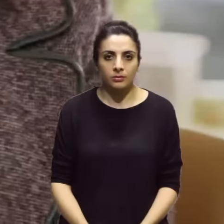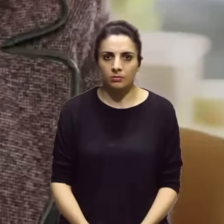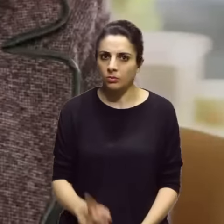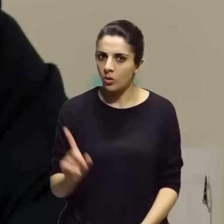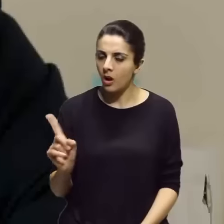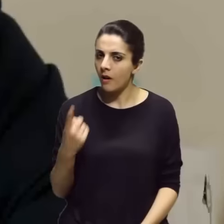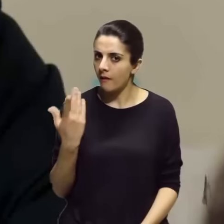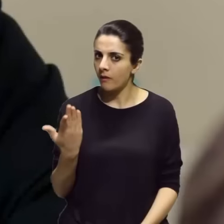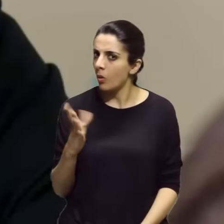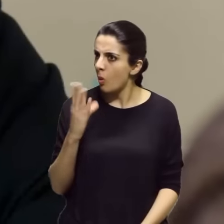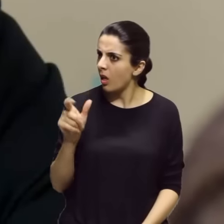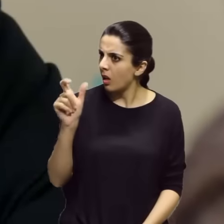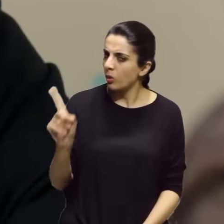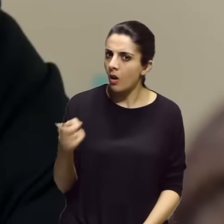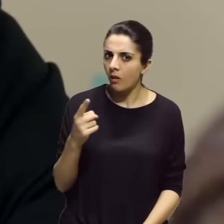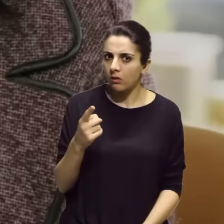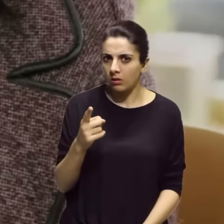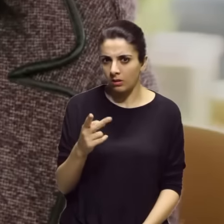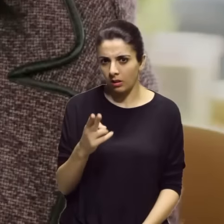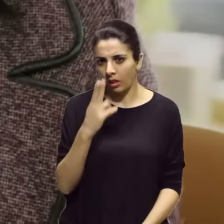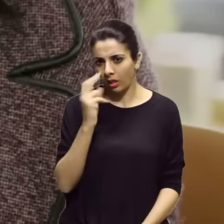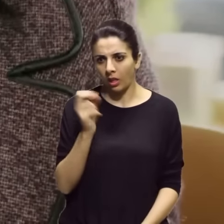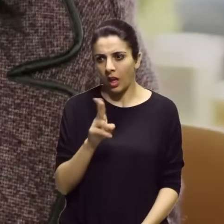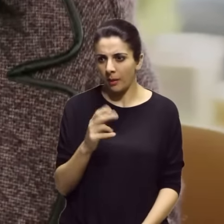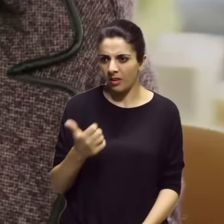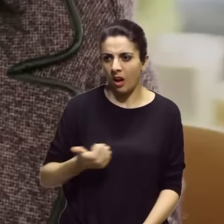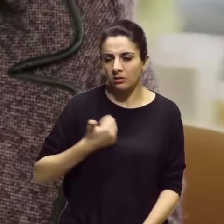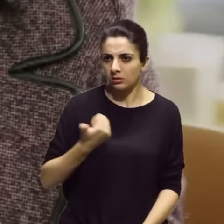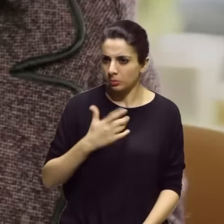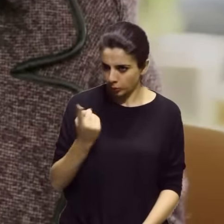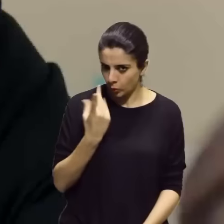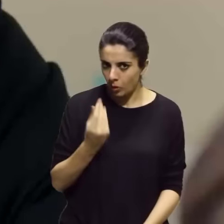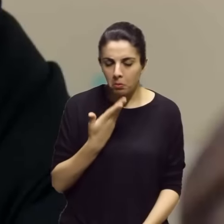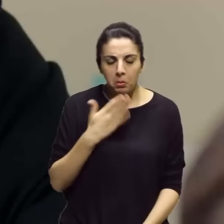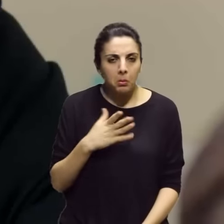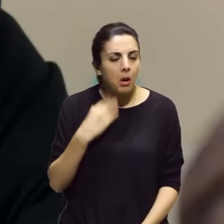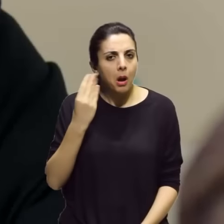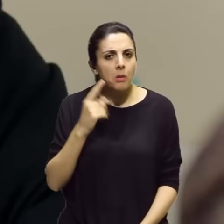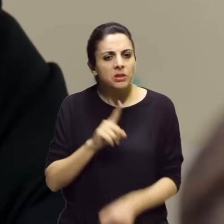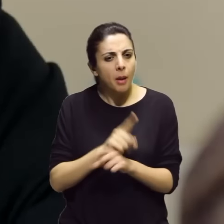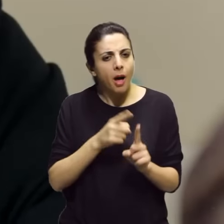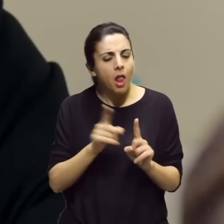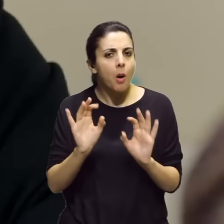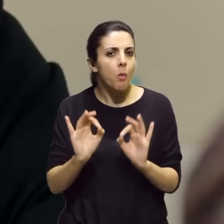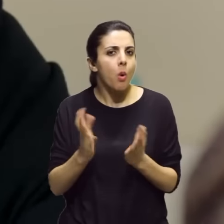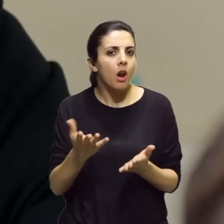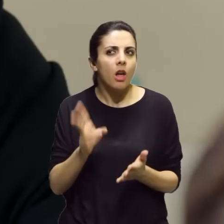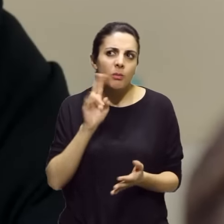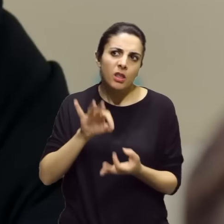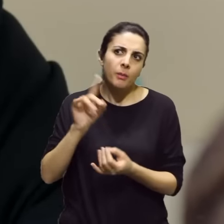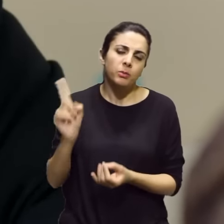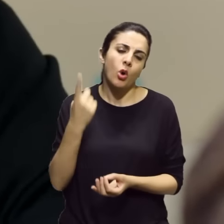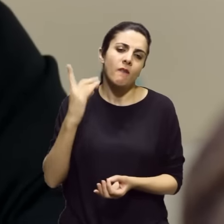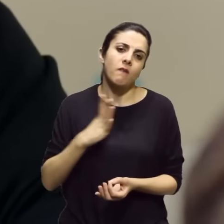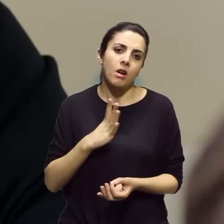Aa, ne oluyor buna be? Sana tavır falan mı yapıyor, bir şey mi oldu? Ne bileyim ben, anlamıyorum. Birkaç zamandır bu böyle. Aa. Üstünde bir haller